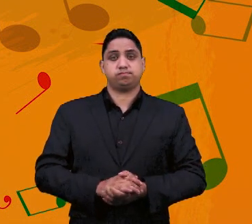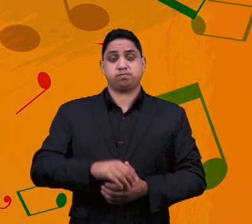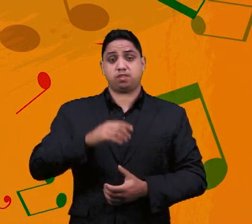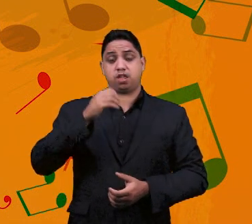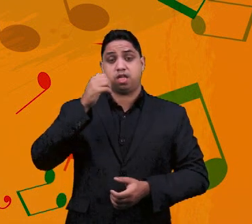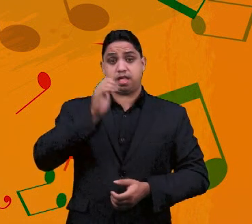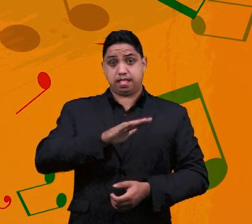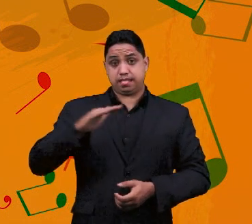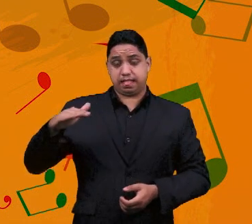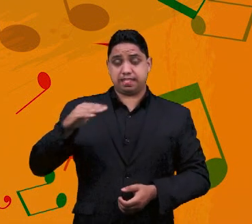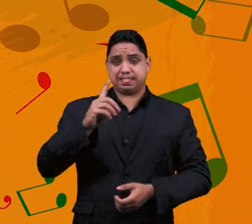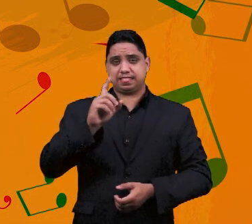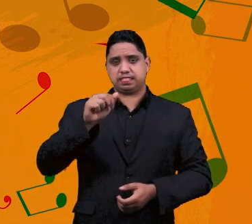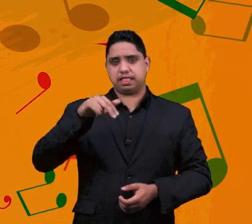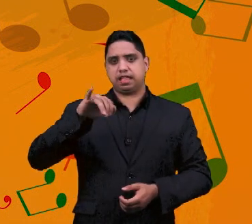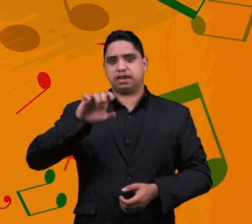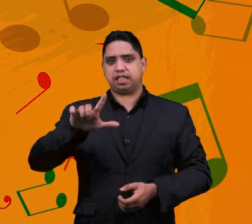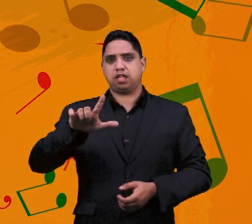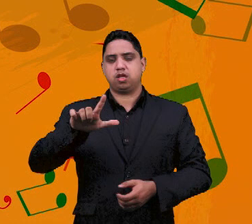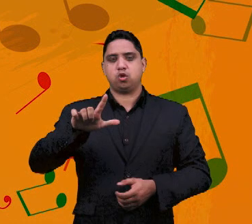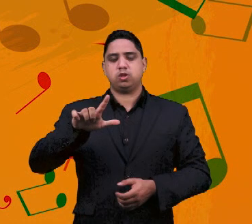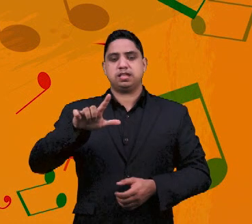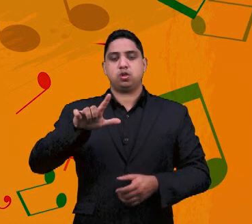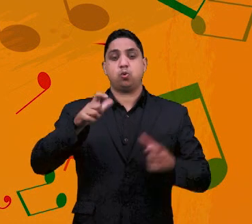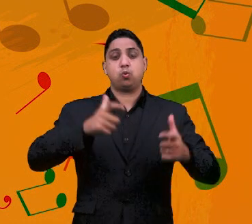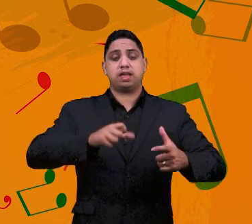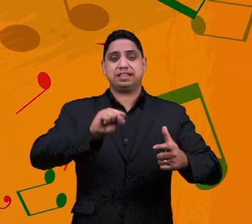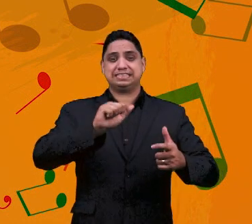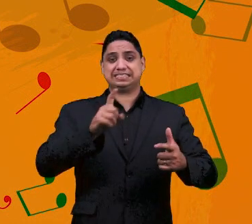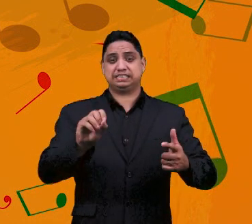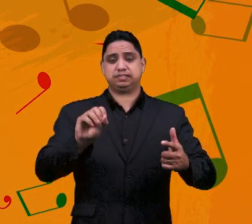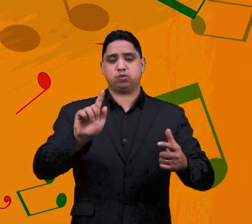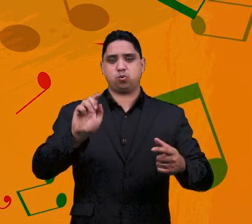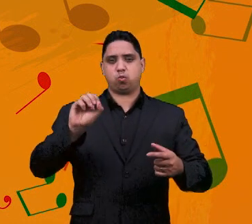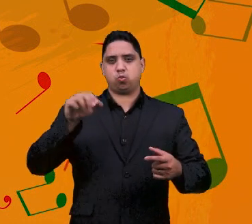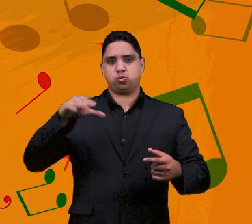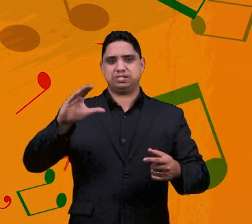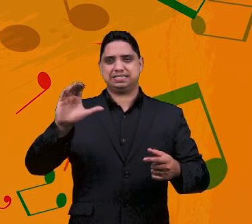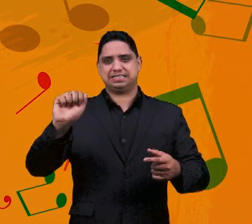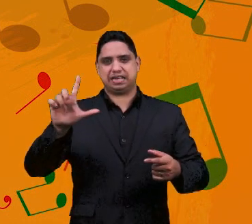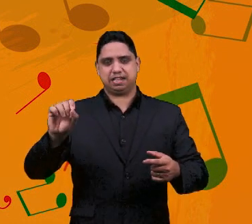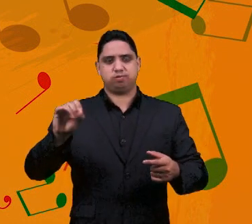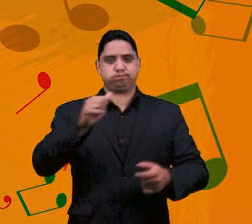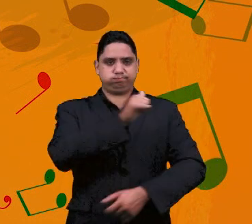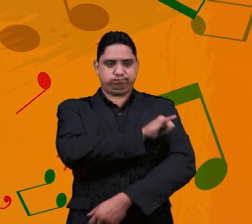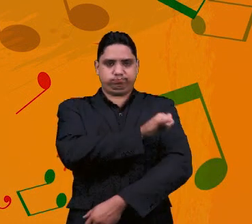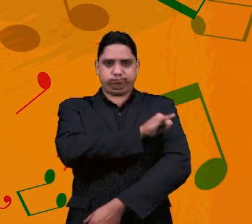Voici l'intermédiaire Daniel Pereira, de São Gonçalo, Rio de Janeiro.